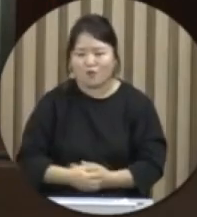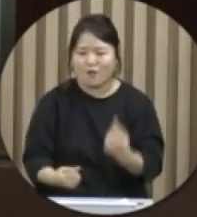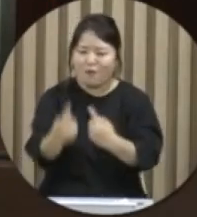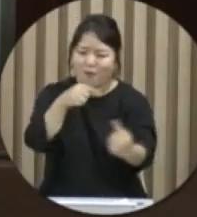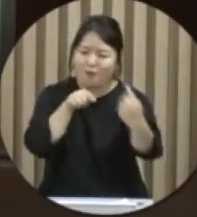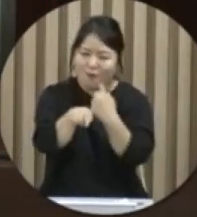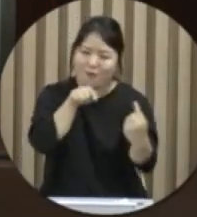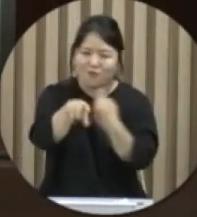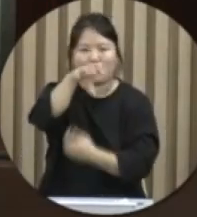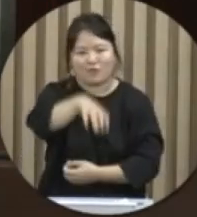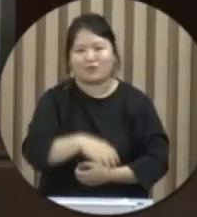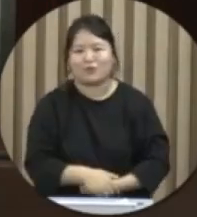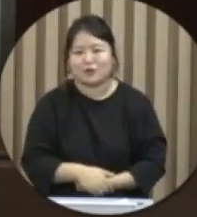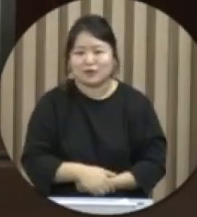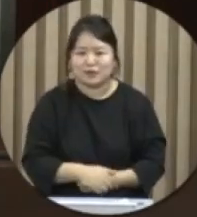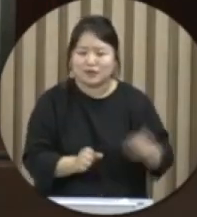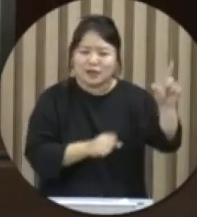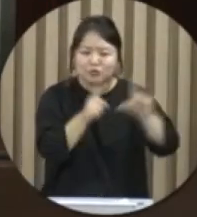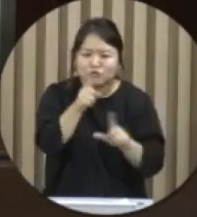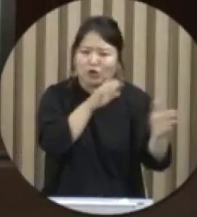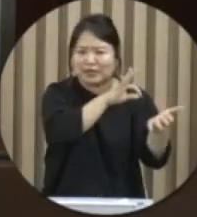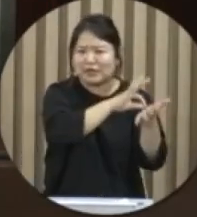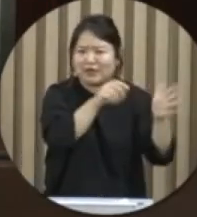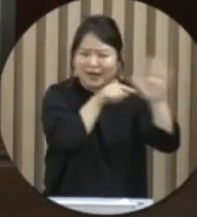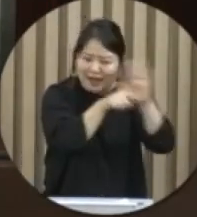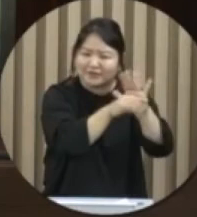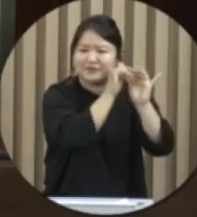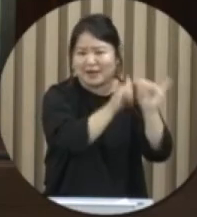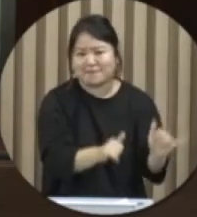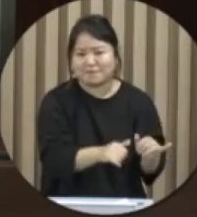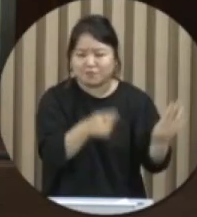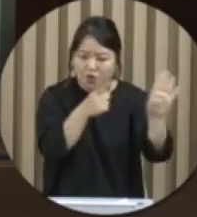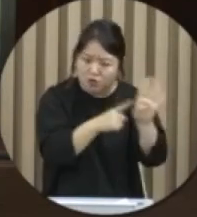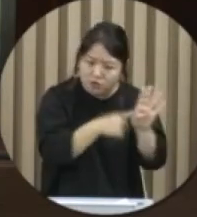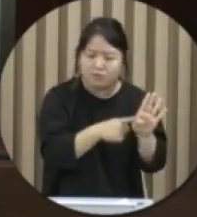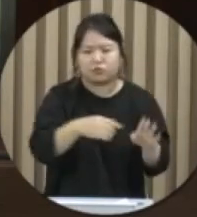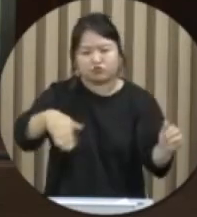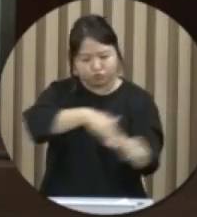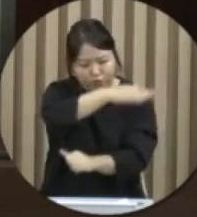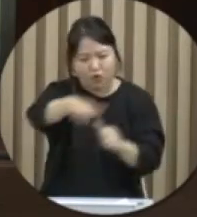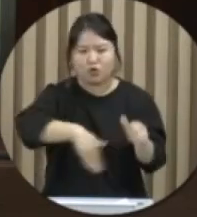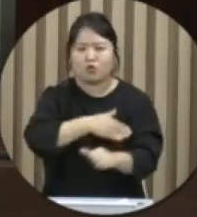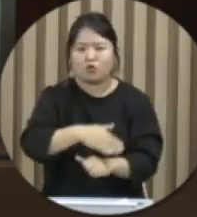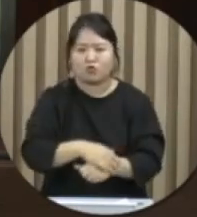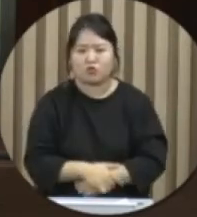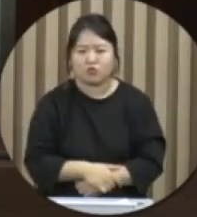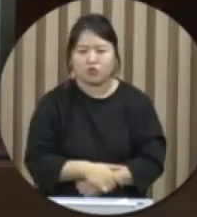0점 역을 주로 이용하시는 심히 분들은 평점과 그 주변 그리고